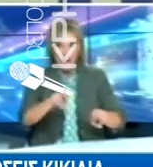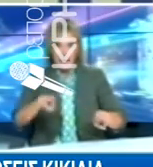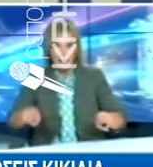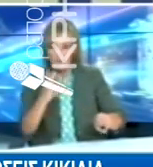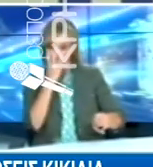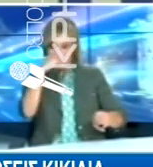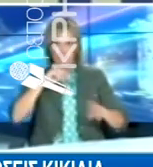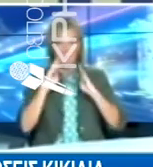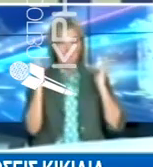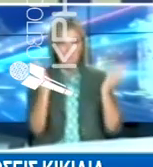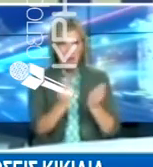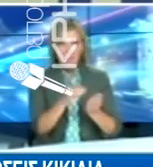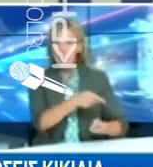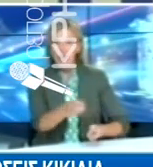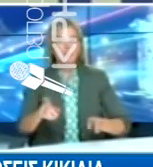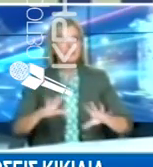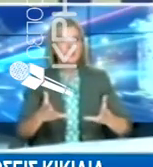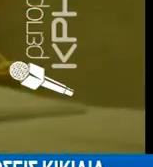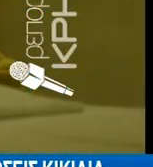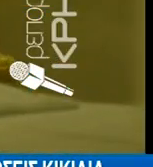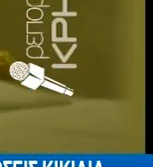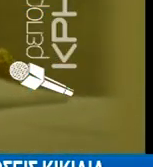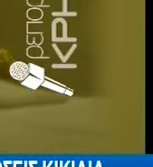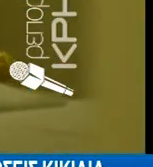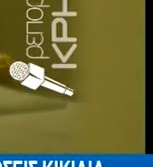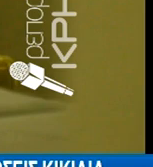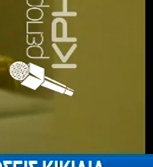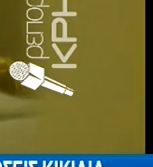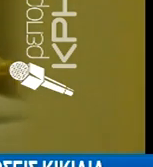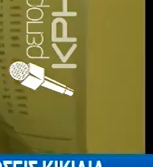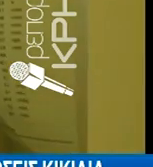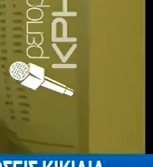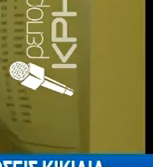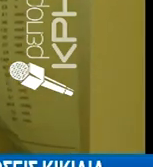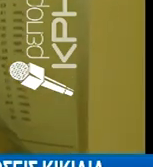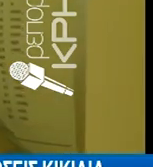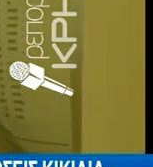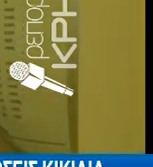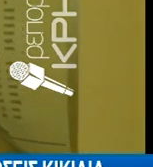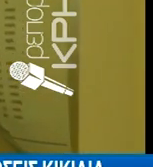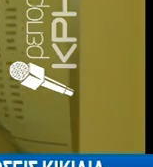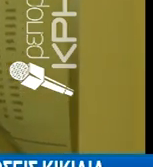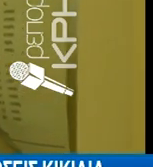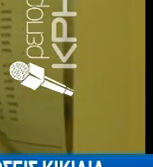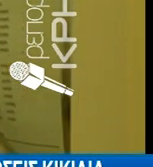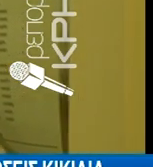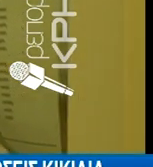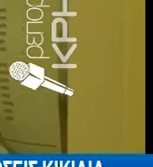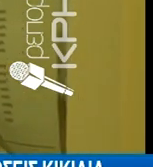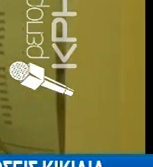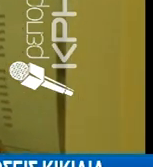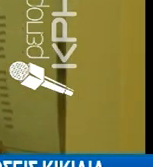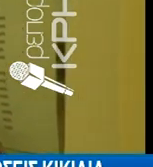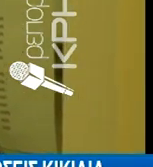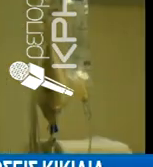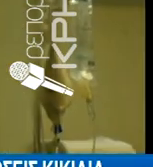μεθ COVID είναι ανεμβολίαστοι. Τα μέτρα, όπως δήλωσε ο Υπουργός Υγείας, θα αφορούν τους ανεμβολίαστους πολίτες και έχουν